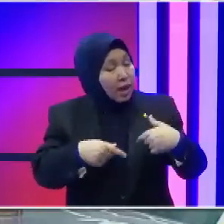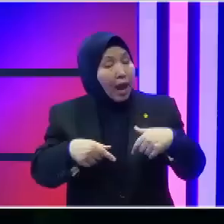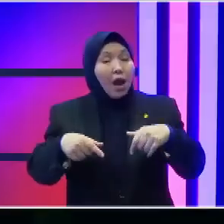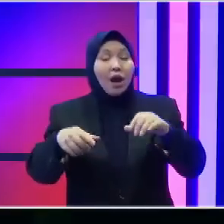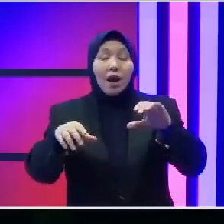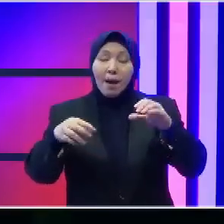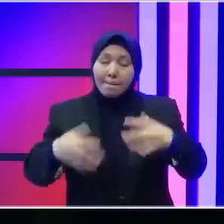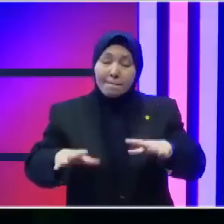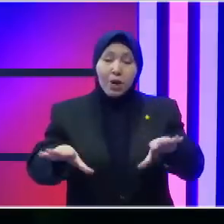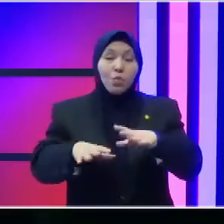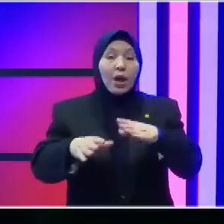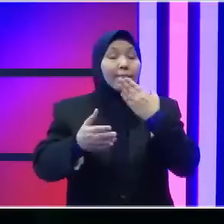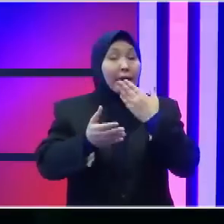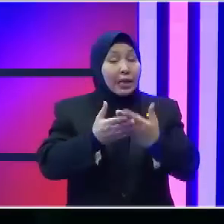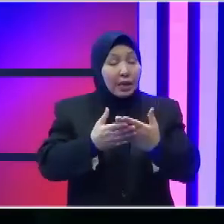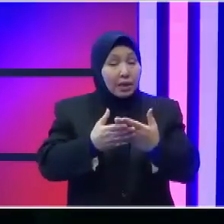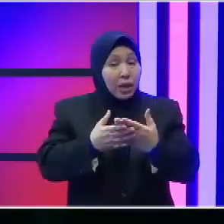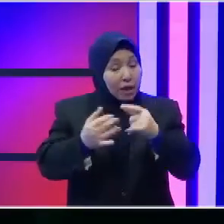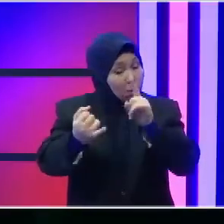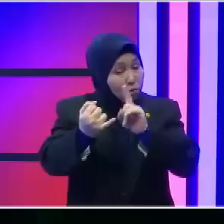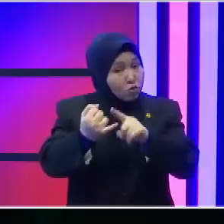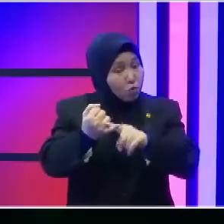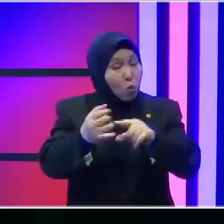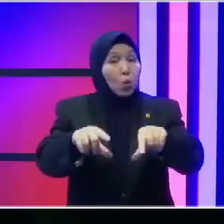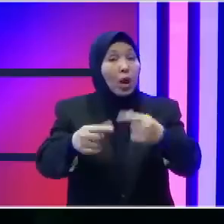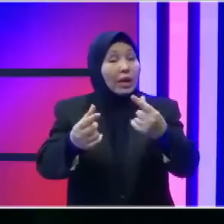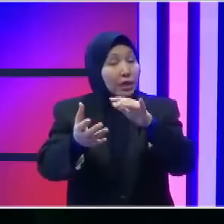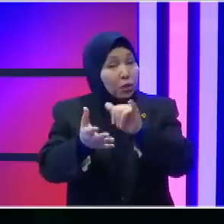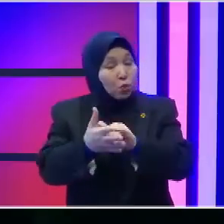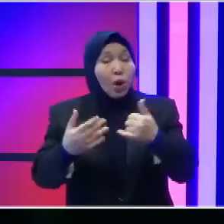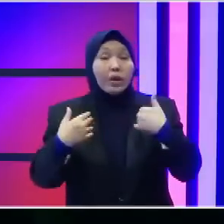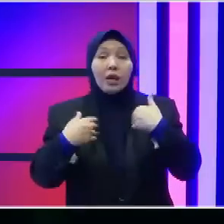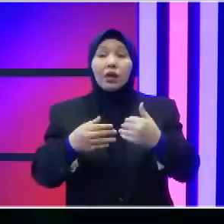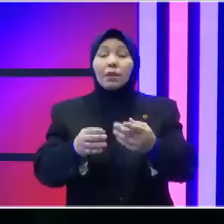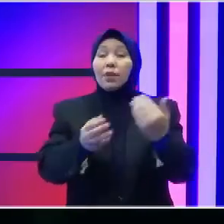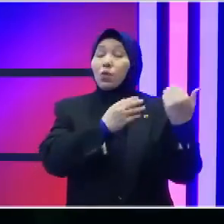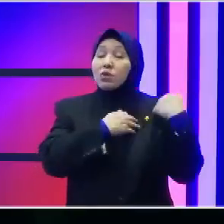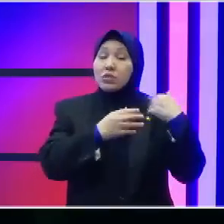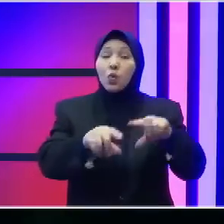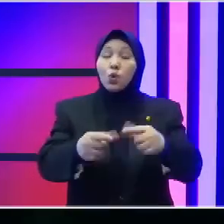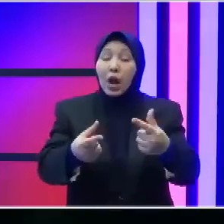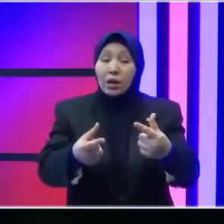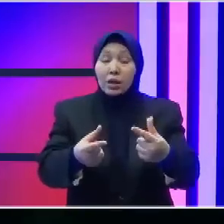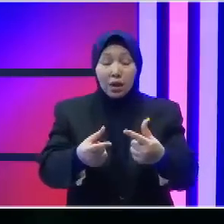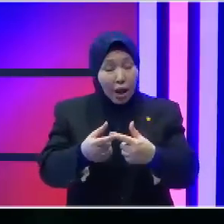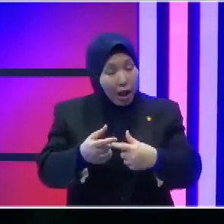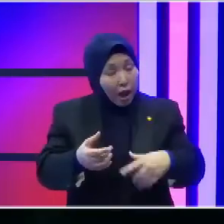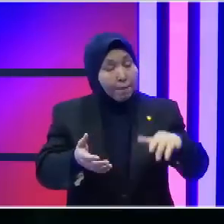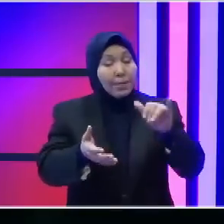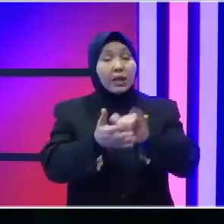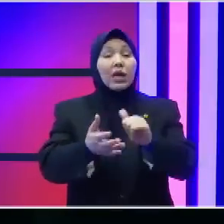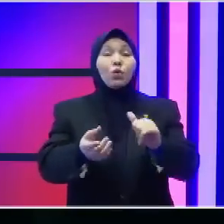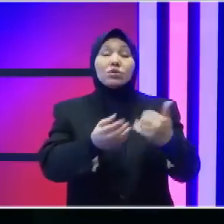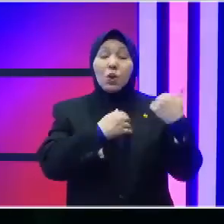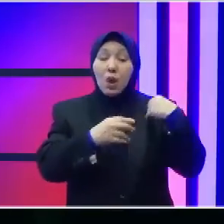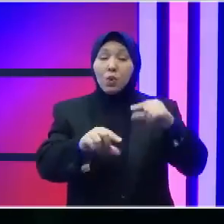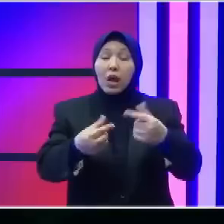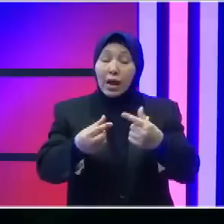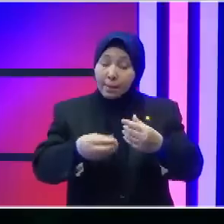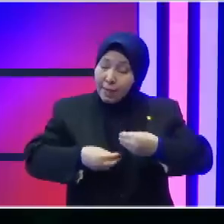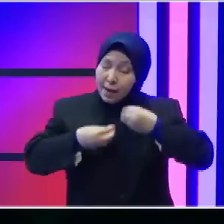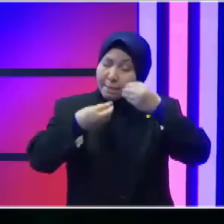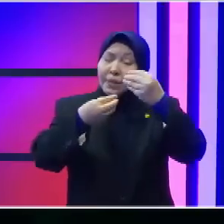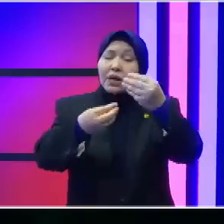kebaikan. Dan di hujung itu, peranan Quran adalah untuk apa? وَتُنْذِرَ بِهِ قَوْمَ الْلُدَّ, ya,